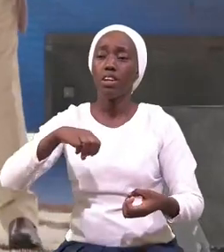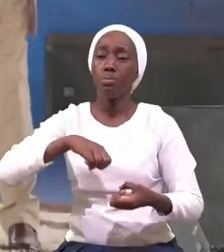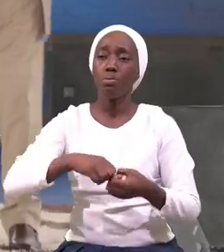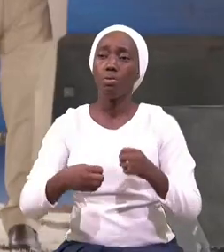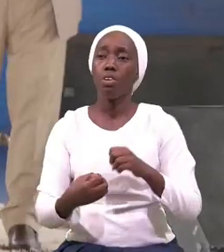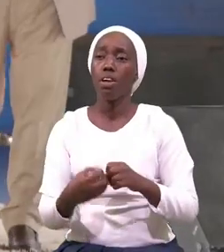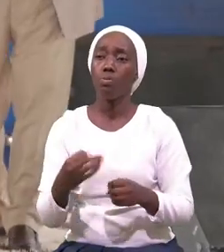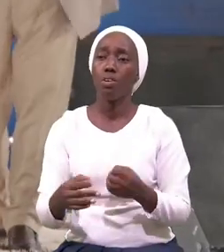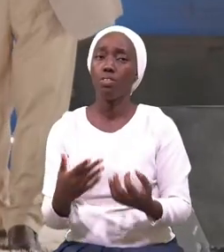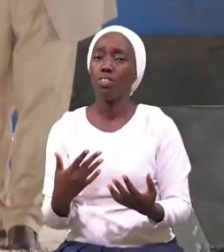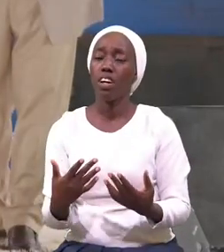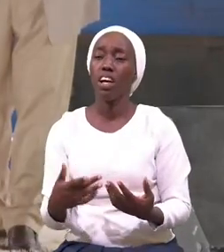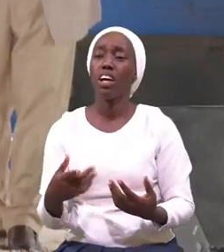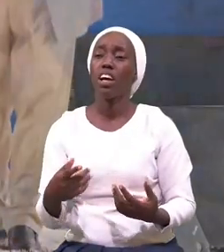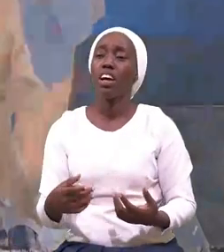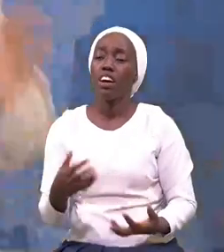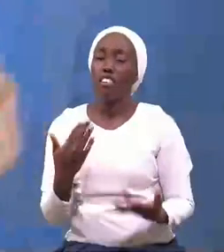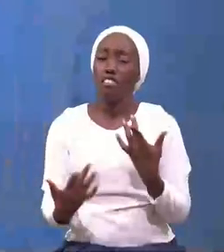La promesse du feu,